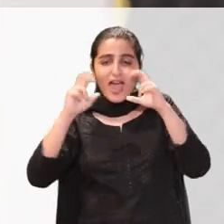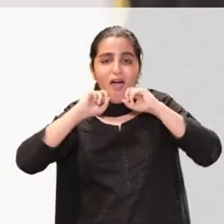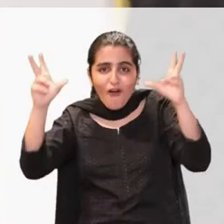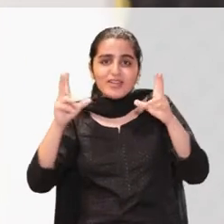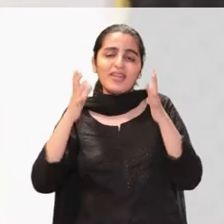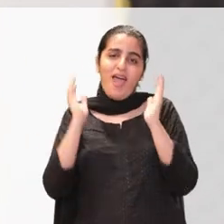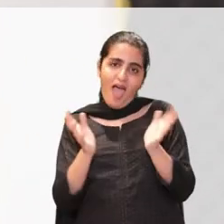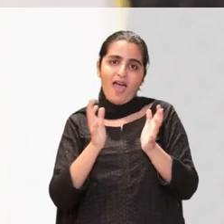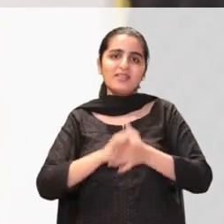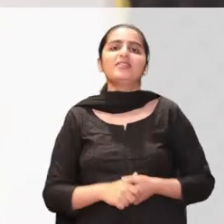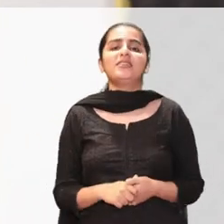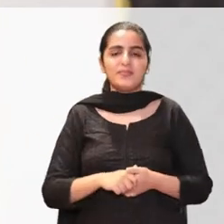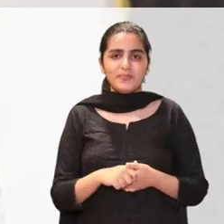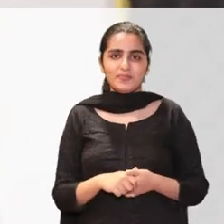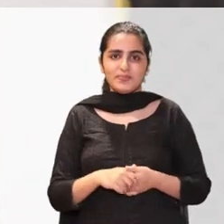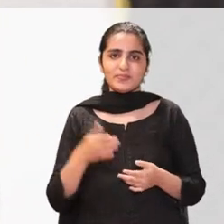थी